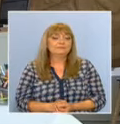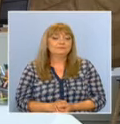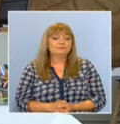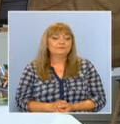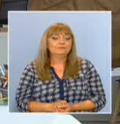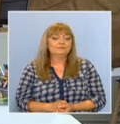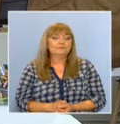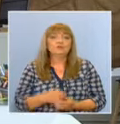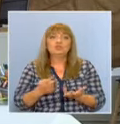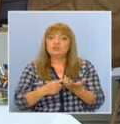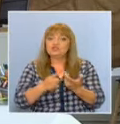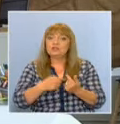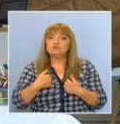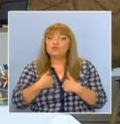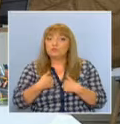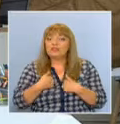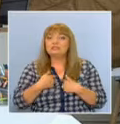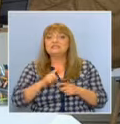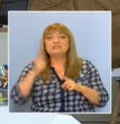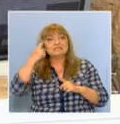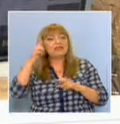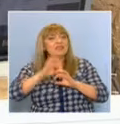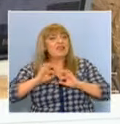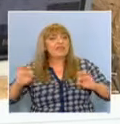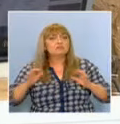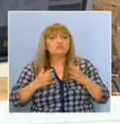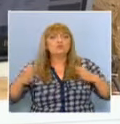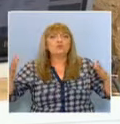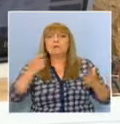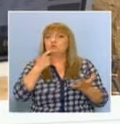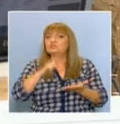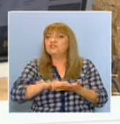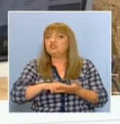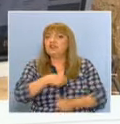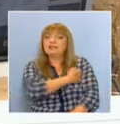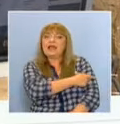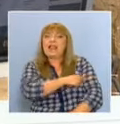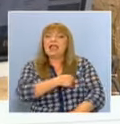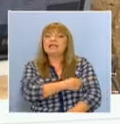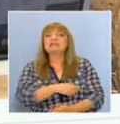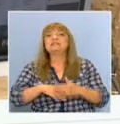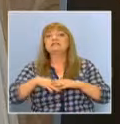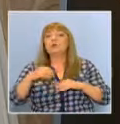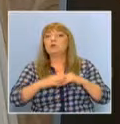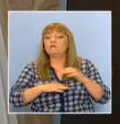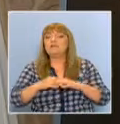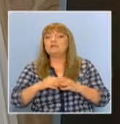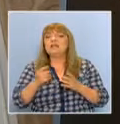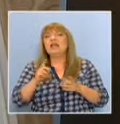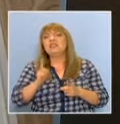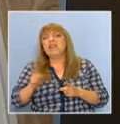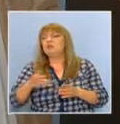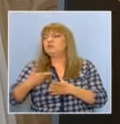как. Често някои у нас не са наясно с огромното значение на лекарската професия. Някои дори подценяват усилията на медиците